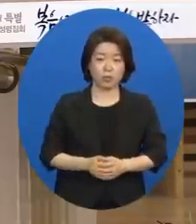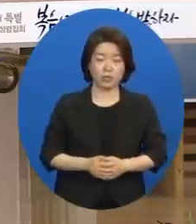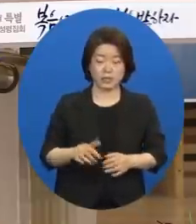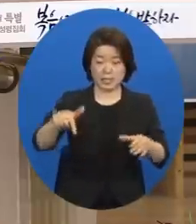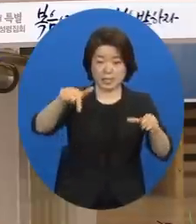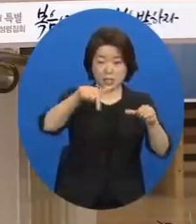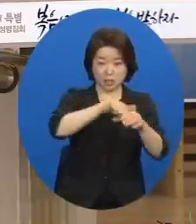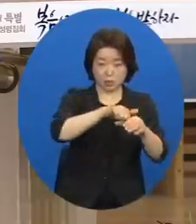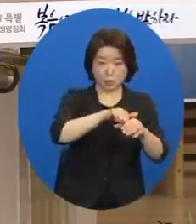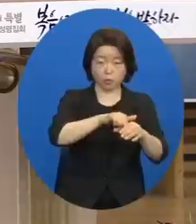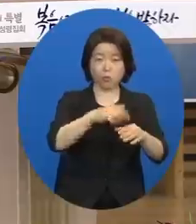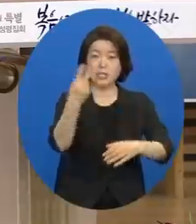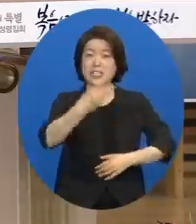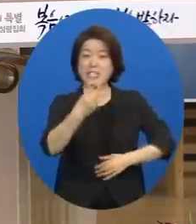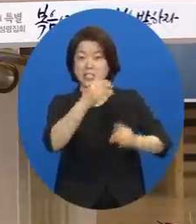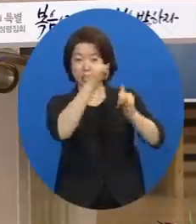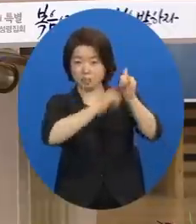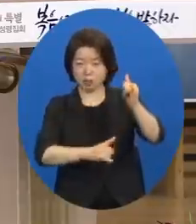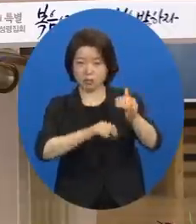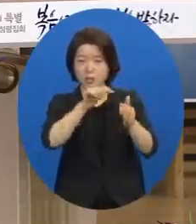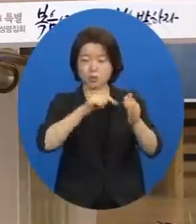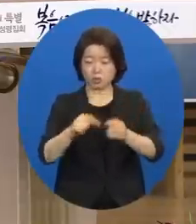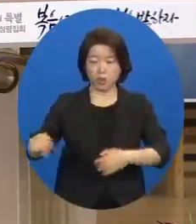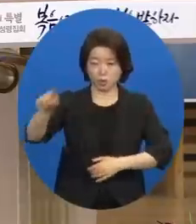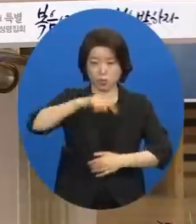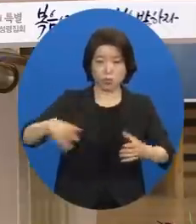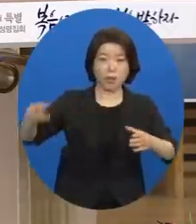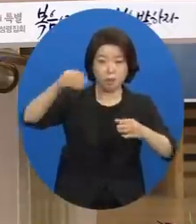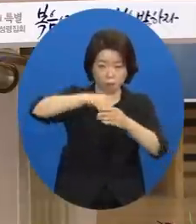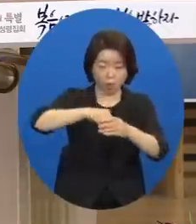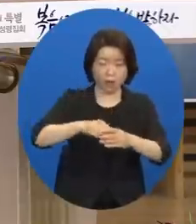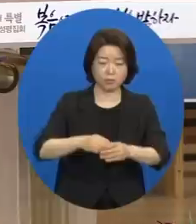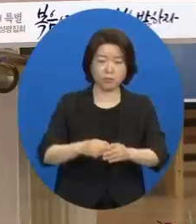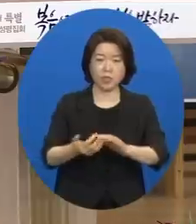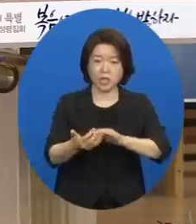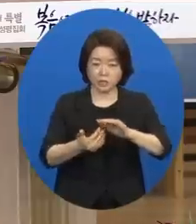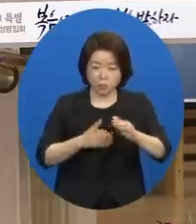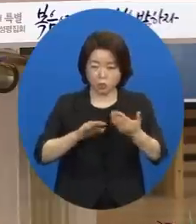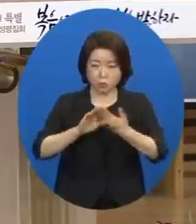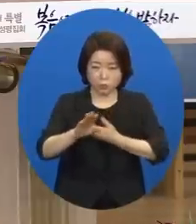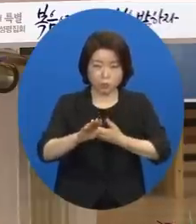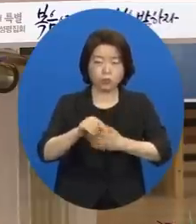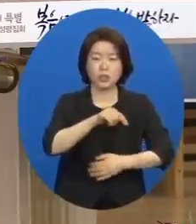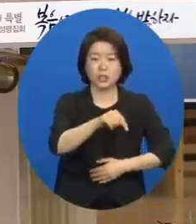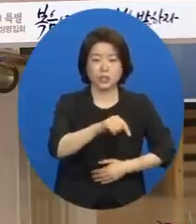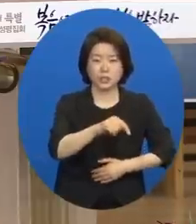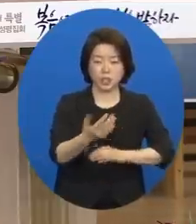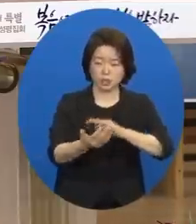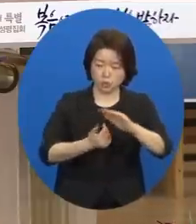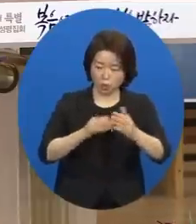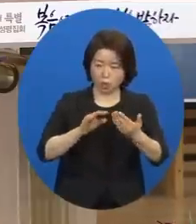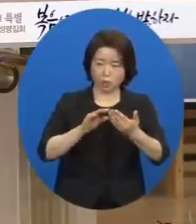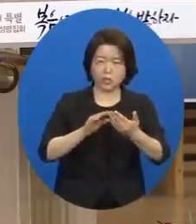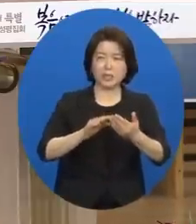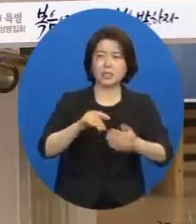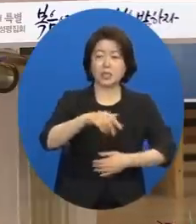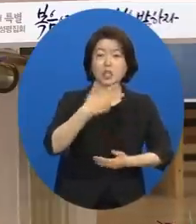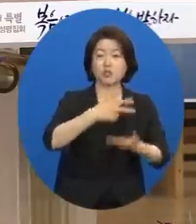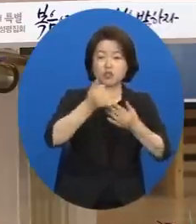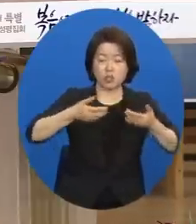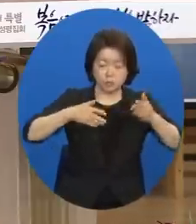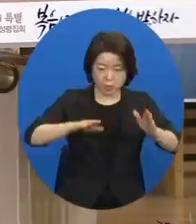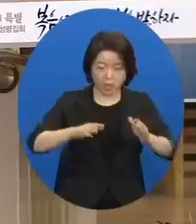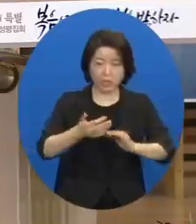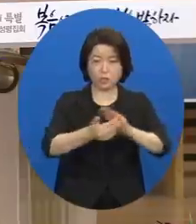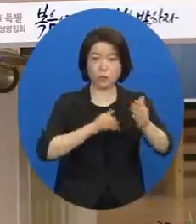역사 중에 지금 우리가 우리를 포함해서 전후 로만 70년 동안 전후 70년 동안 한국의